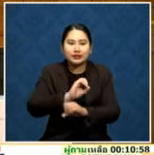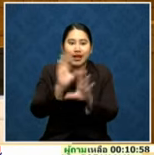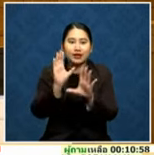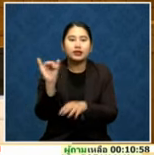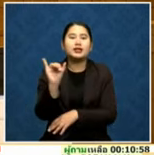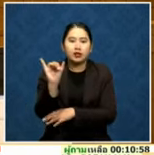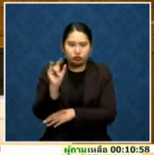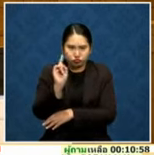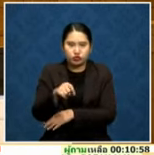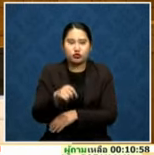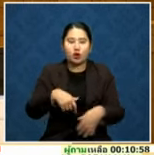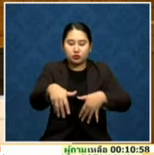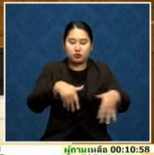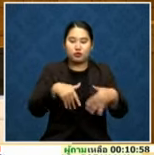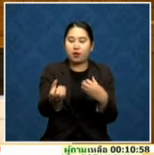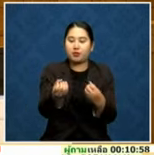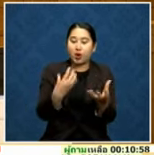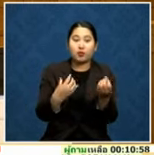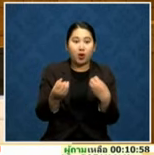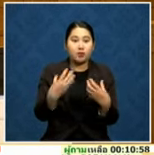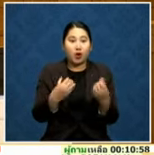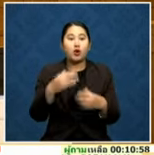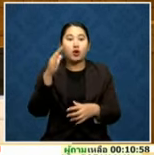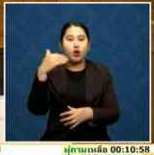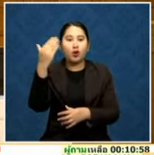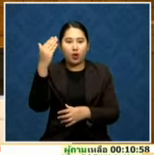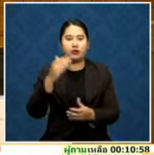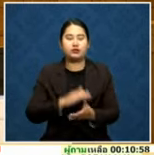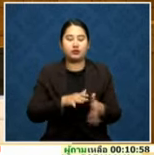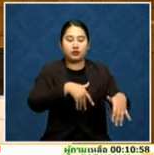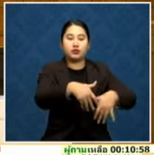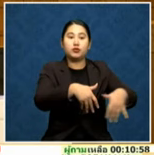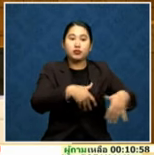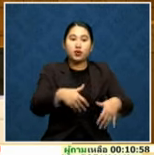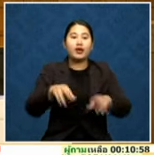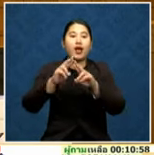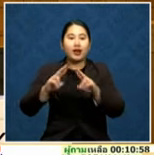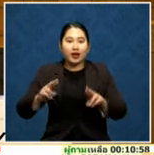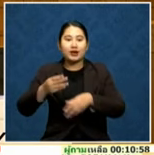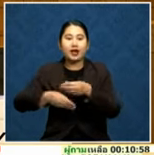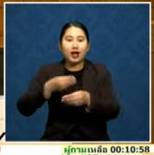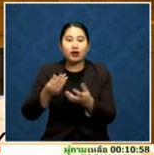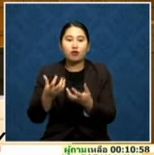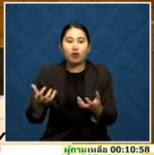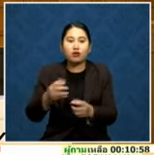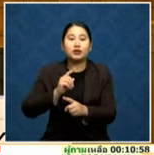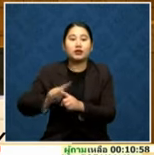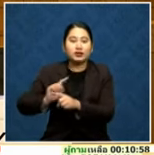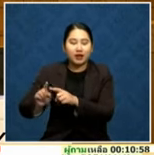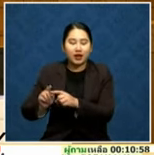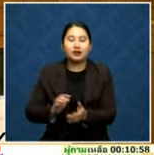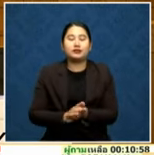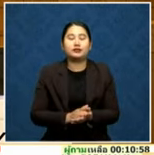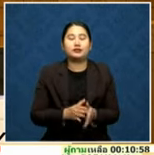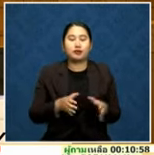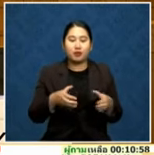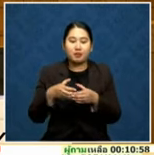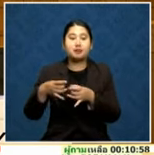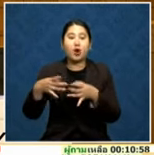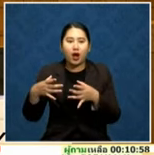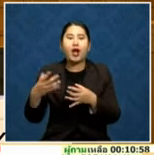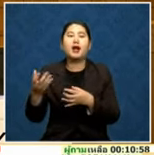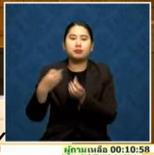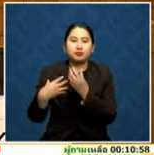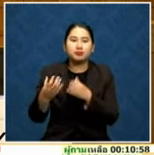เราก็ตองรฟงคคของททภาคส่นไมเปพนประชาชน หรอวพปากรอบการหรอจะเป็นฝ่ายคางขตามที